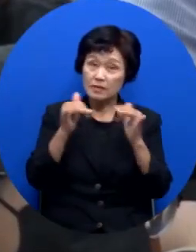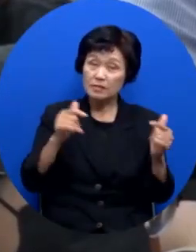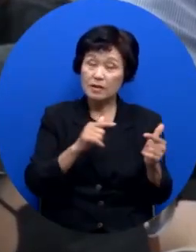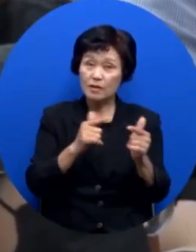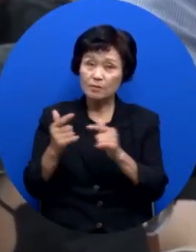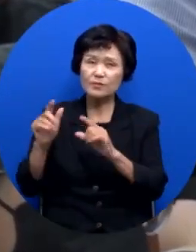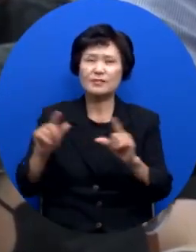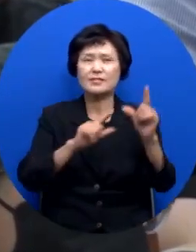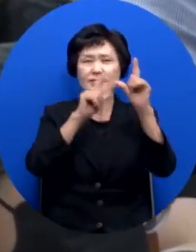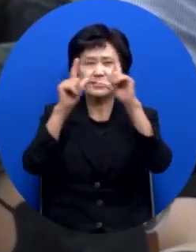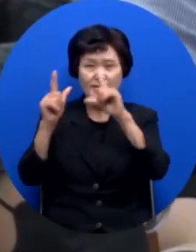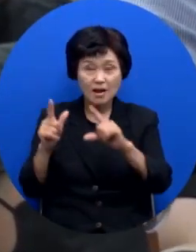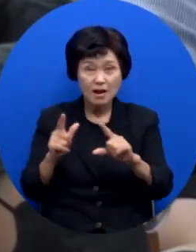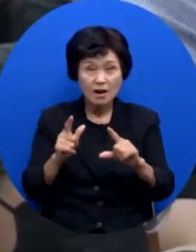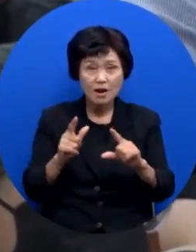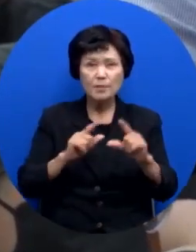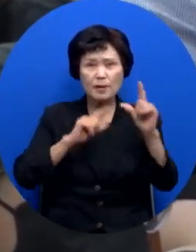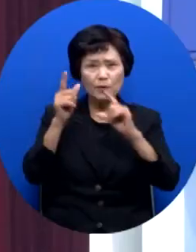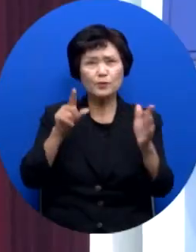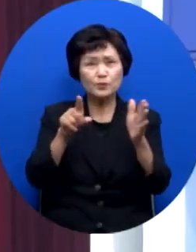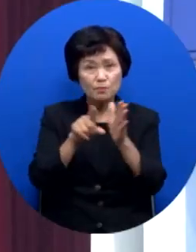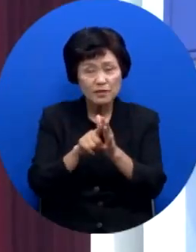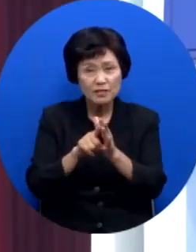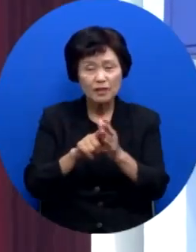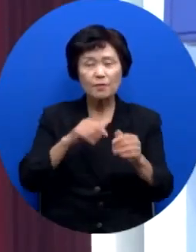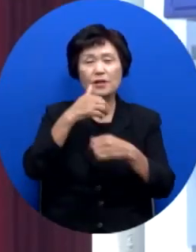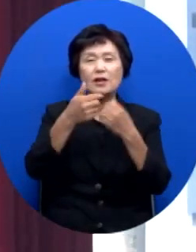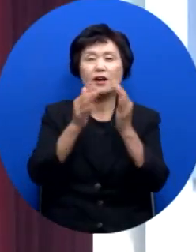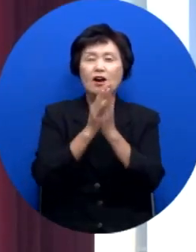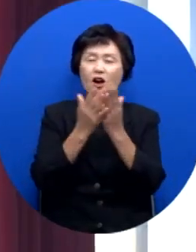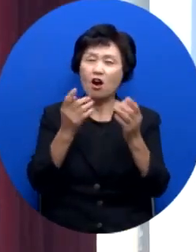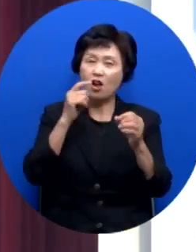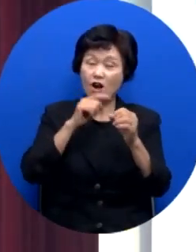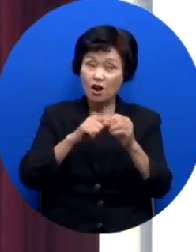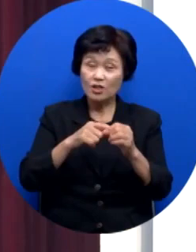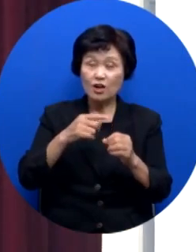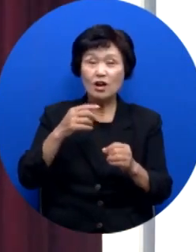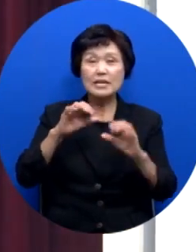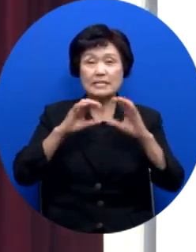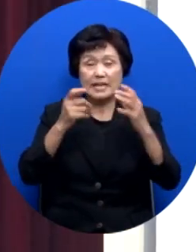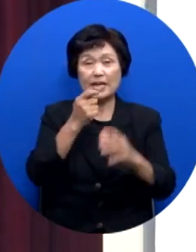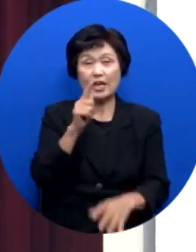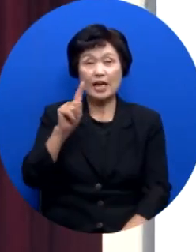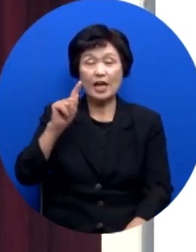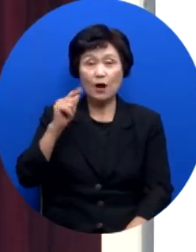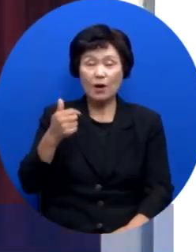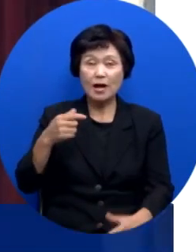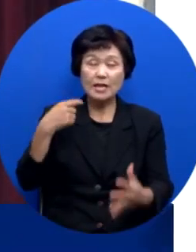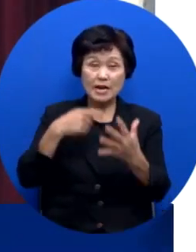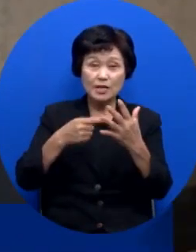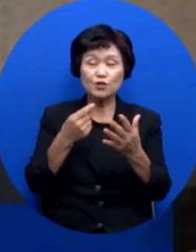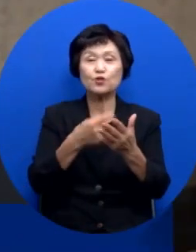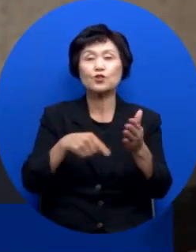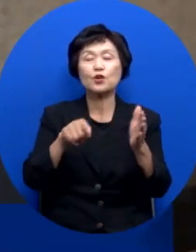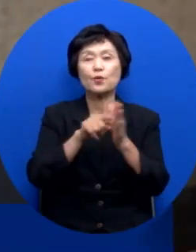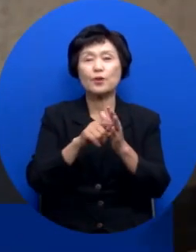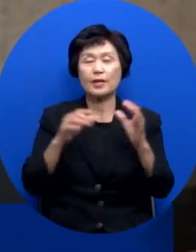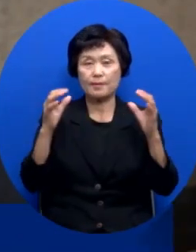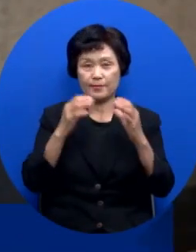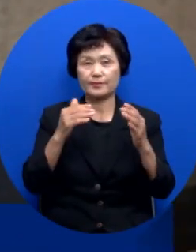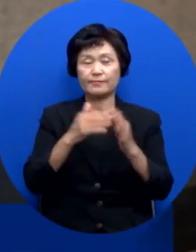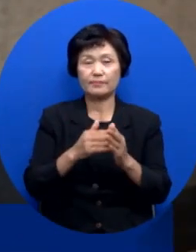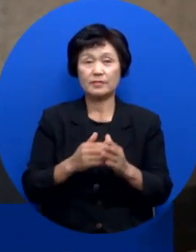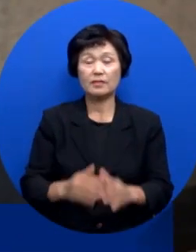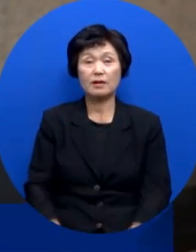삶과 신앙, 그리고 다양한 분야의 성경적 세계관을 심어주기 위해서입니다. 다음 세대의 세계관이 굉장히